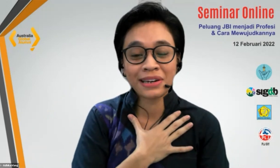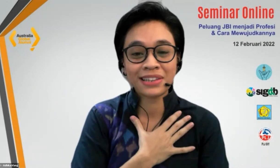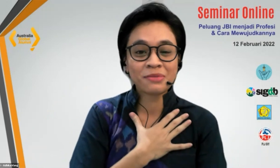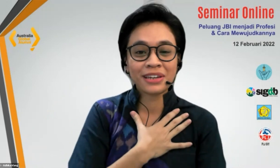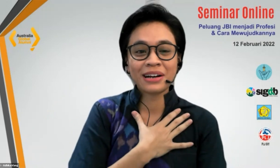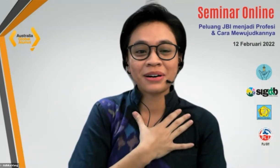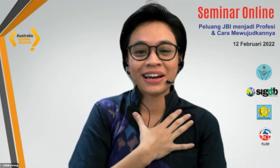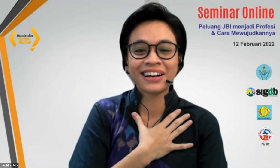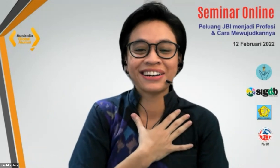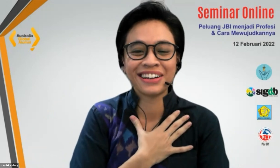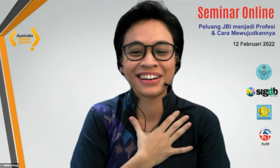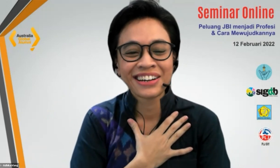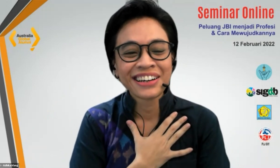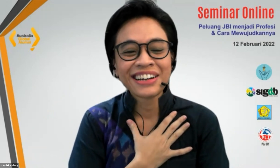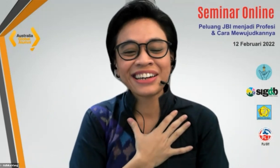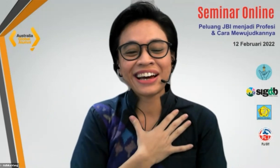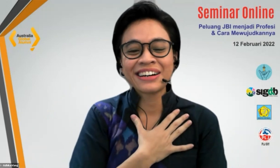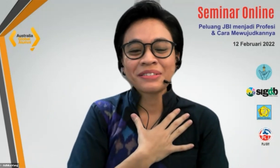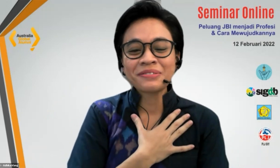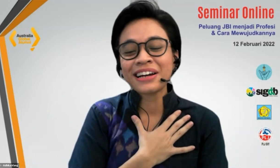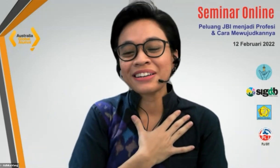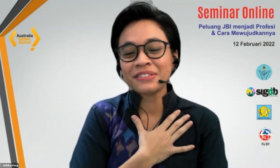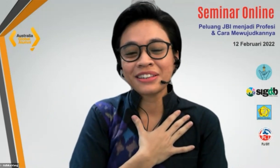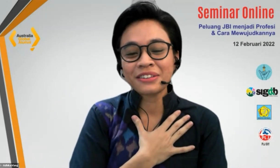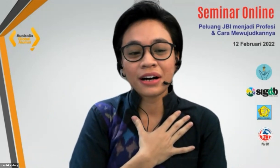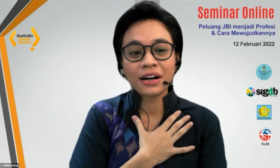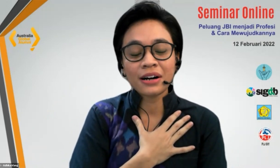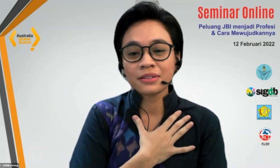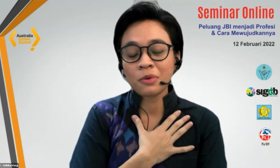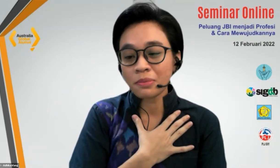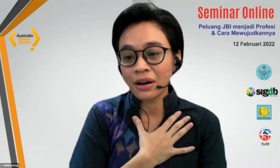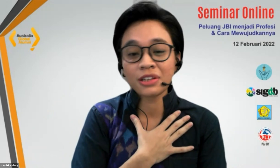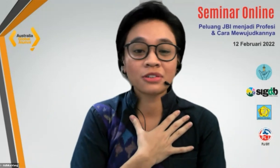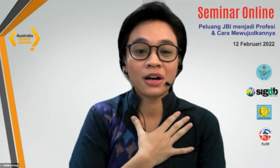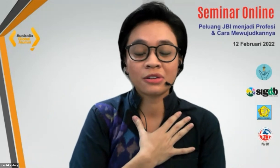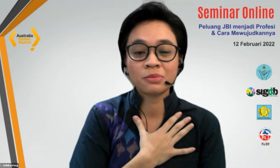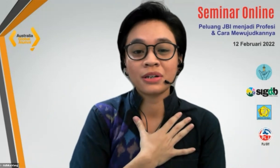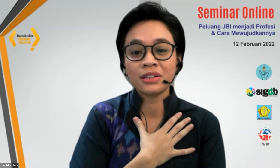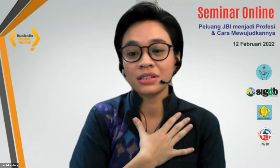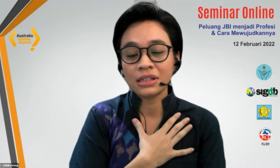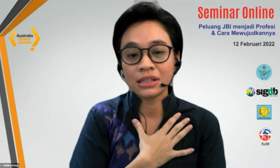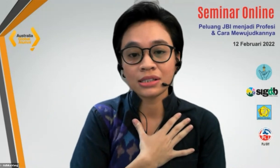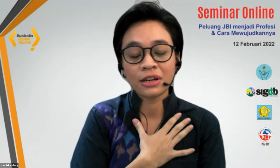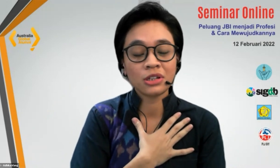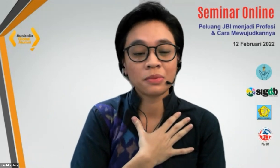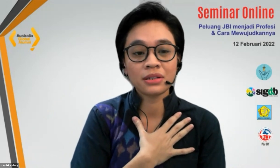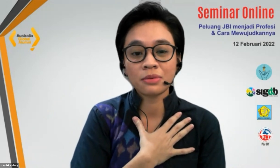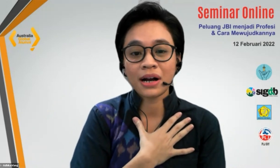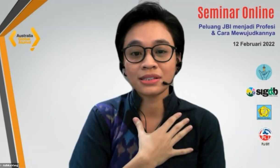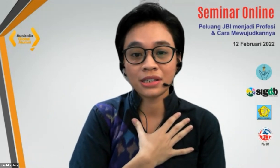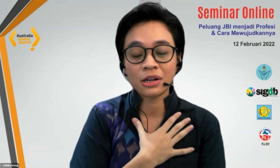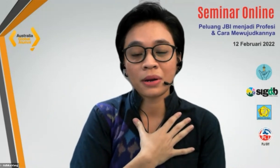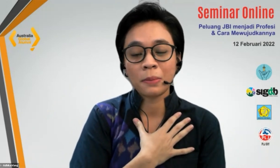tapi panitia mungkin gak mau ya hahaha Iya baik kalau begitu mohon maaf kita sudah harus berhenti disini saya